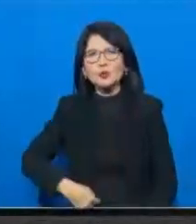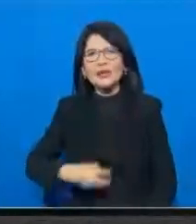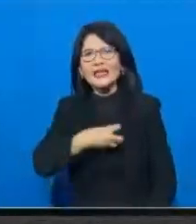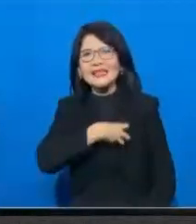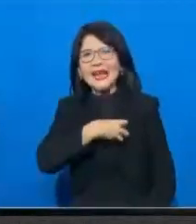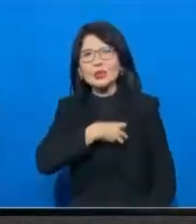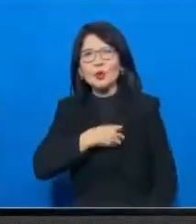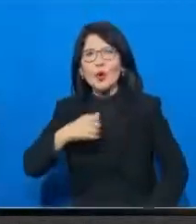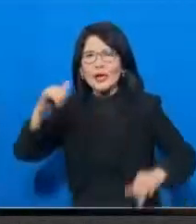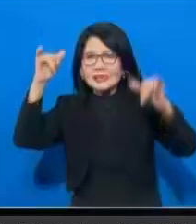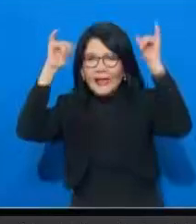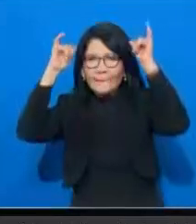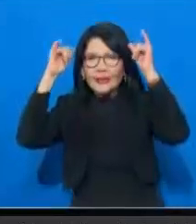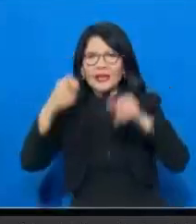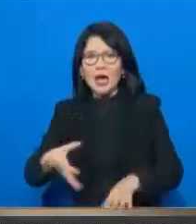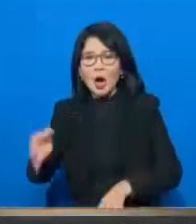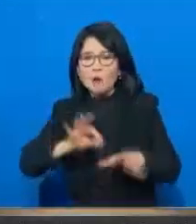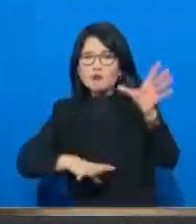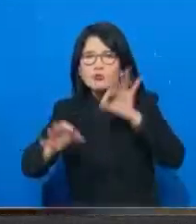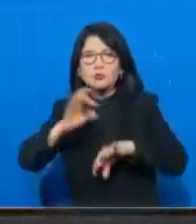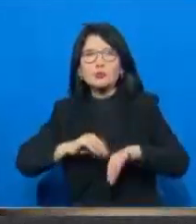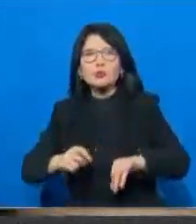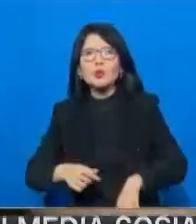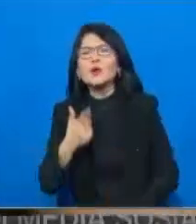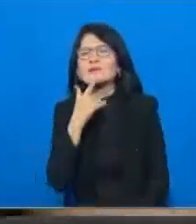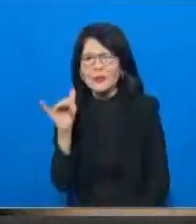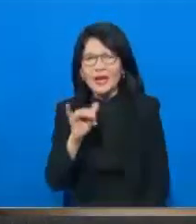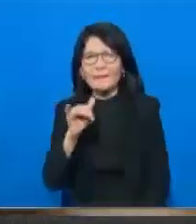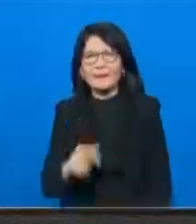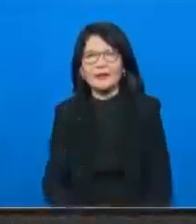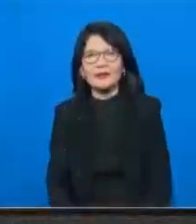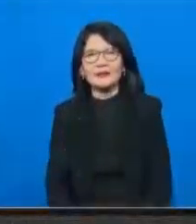sapi. Bumbu rempah yang digunakan juga hampir sama.